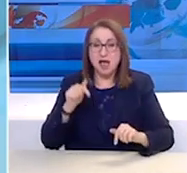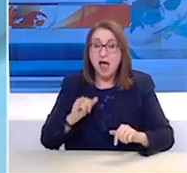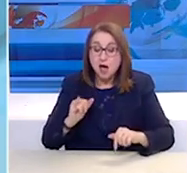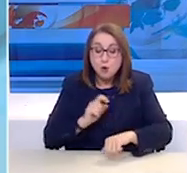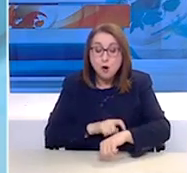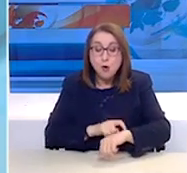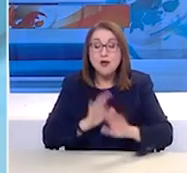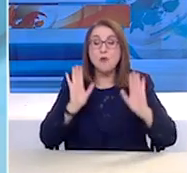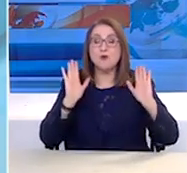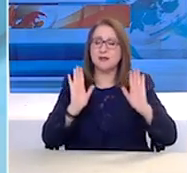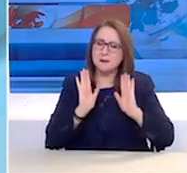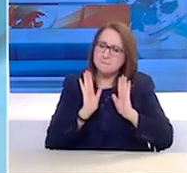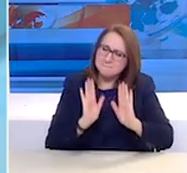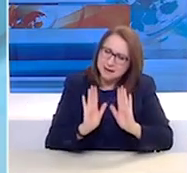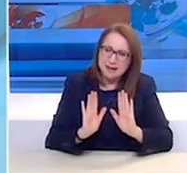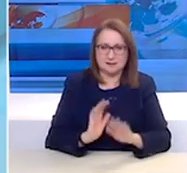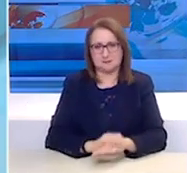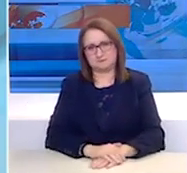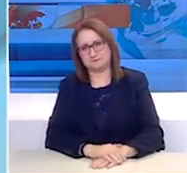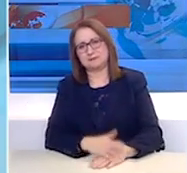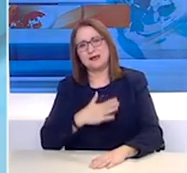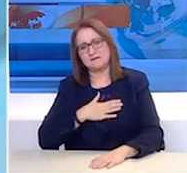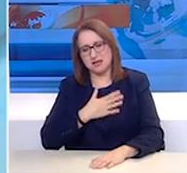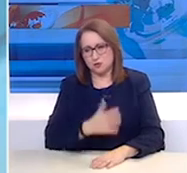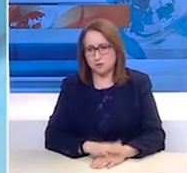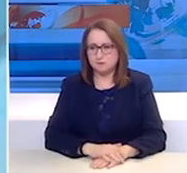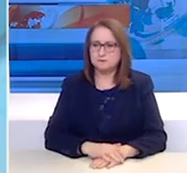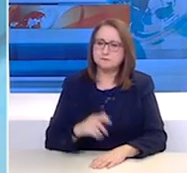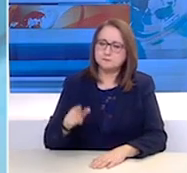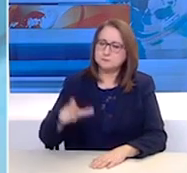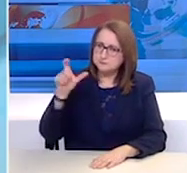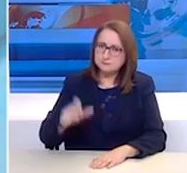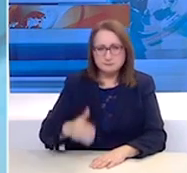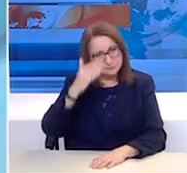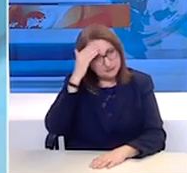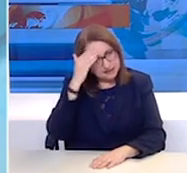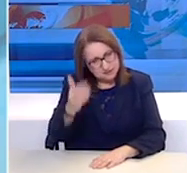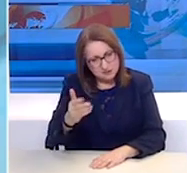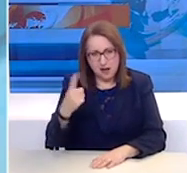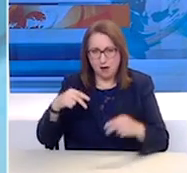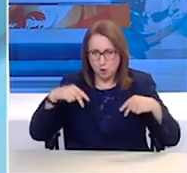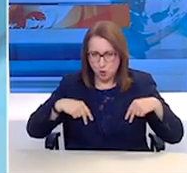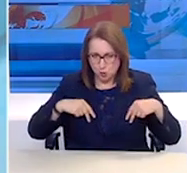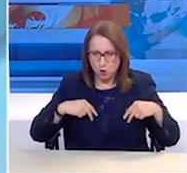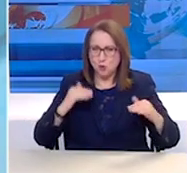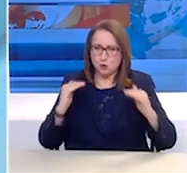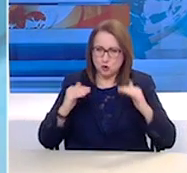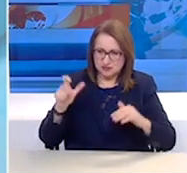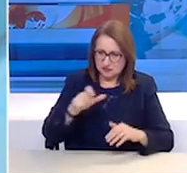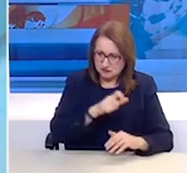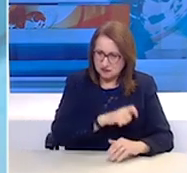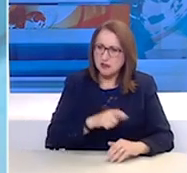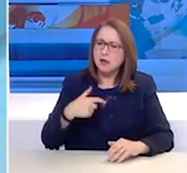Ευχαριστούμε, κύριε καθηγητά. Το λόγο έχει ο κύριος Χαρδαλιάς. Καλησπέρα από την Πολιτική Προστασία. Η προσπάθεια συνεχίζεται. Ο κρατικός